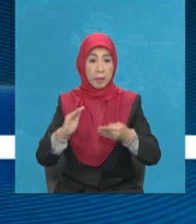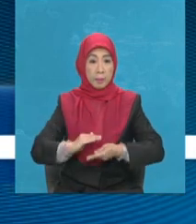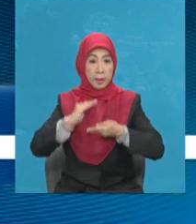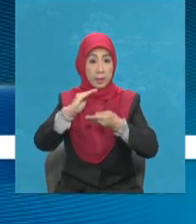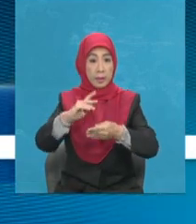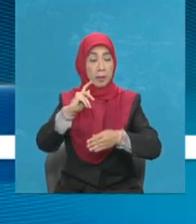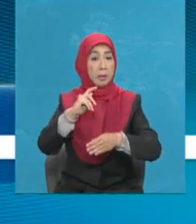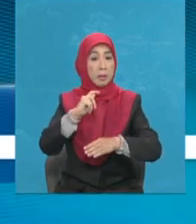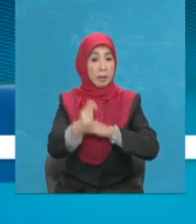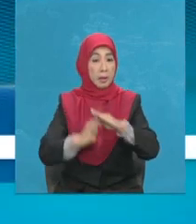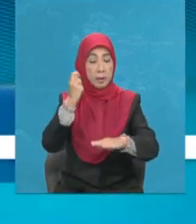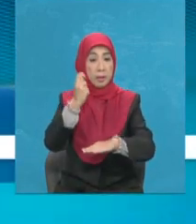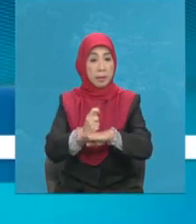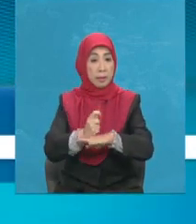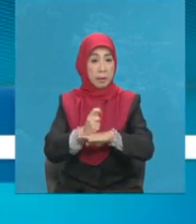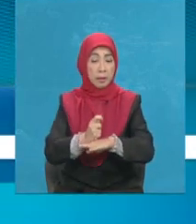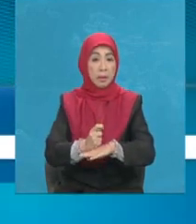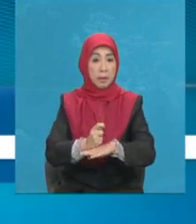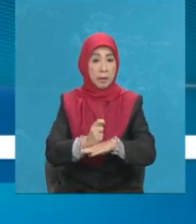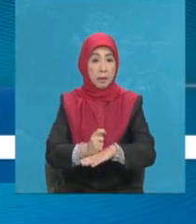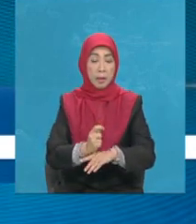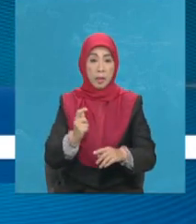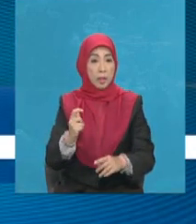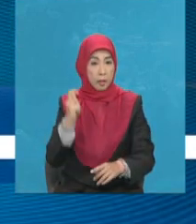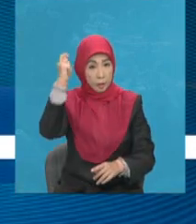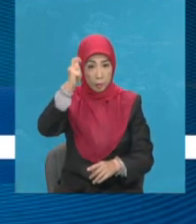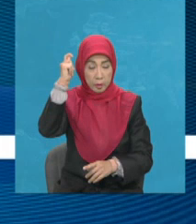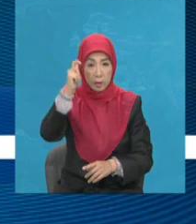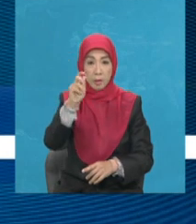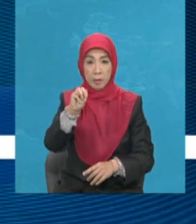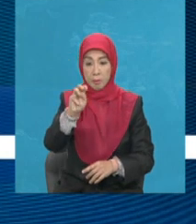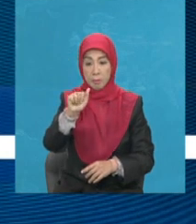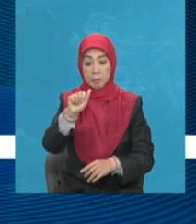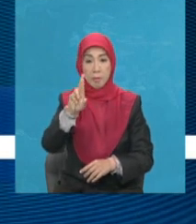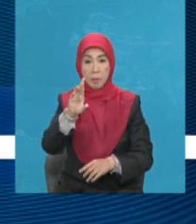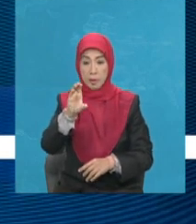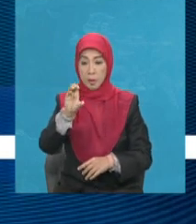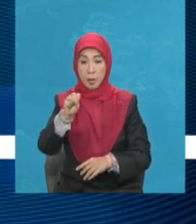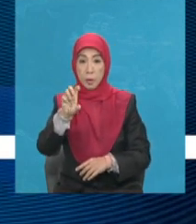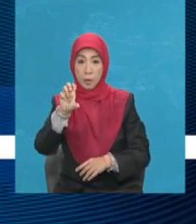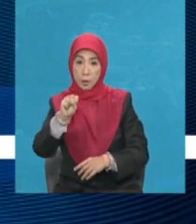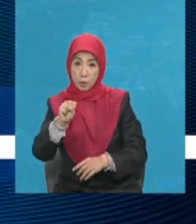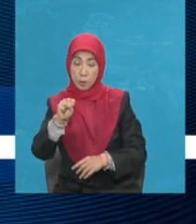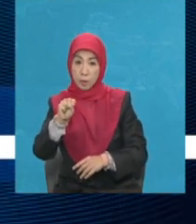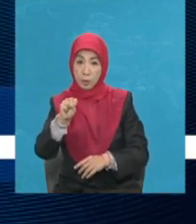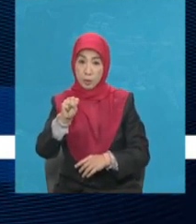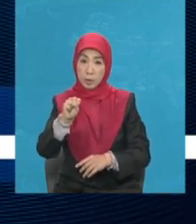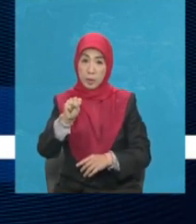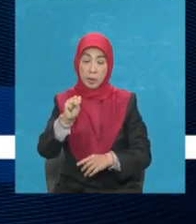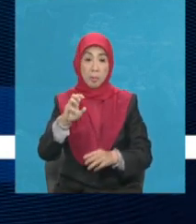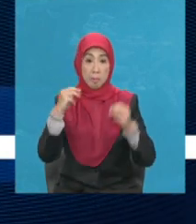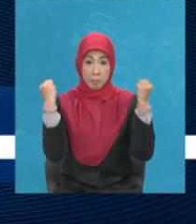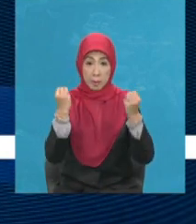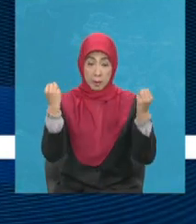berkenan menghantar kita protes entah Nya kepada Tuhan yang terutama Ferdinand ganool.es Marquez dunia berikut yang dengan